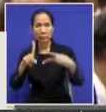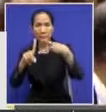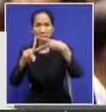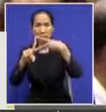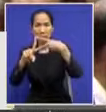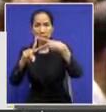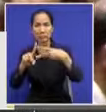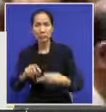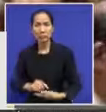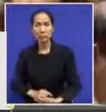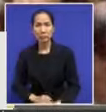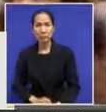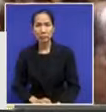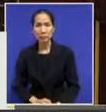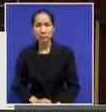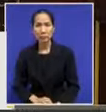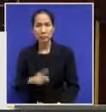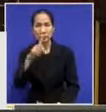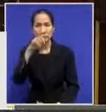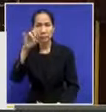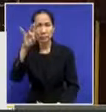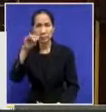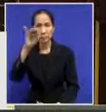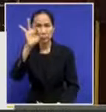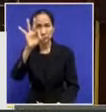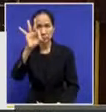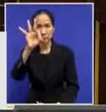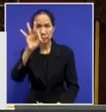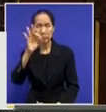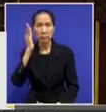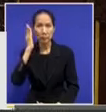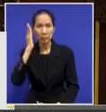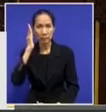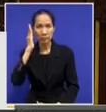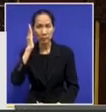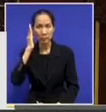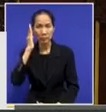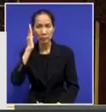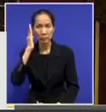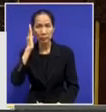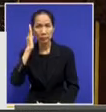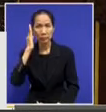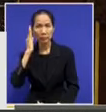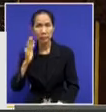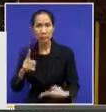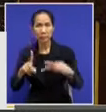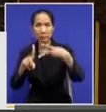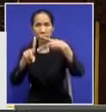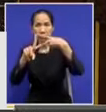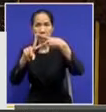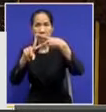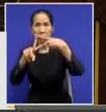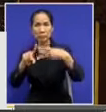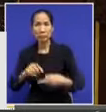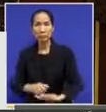รจึงรุ่งเรืองกิจครับ 179นายณัฐวุฒิบัวปทุม นายธนาธรจึงรุ่งเรืองกิ